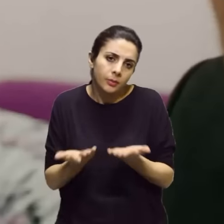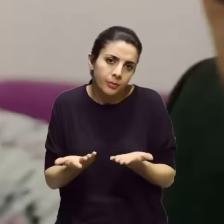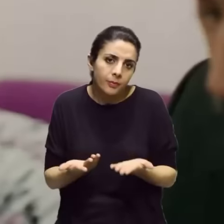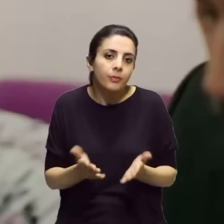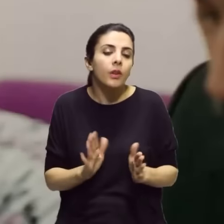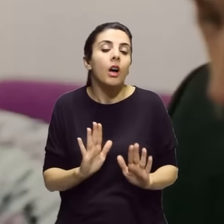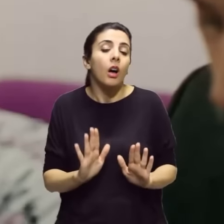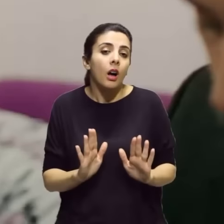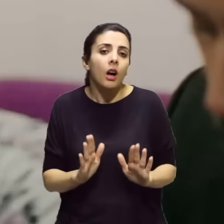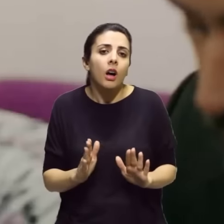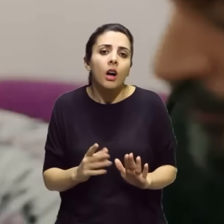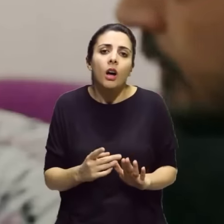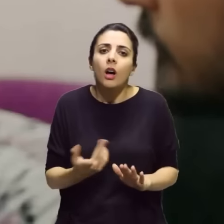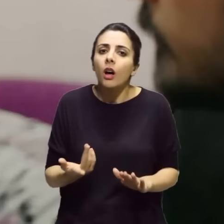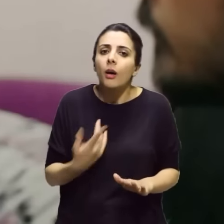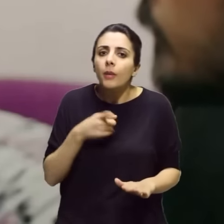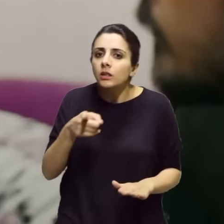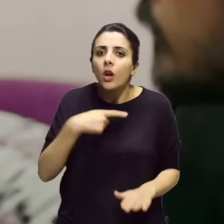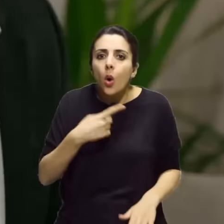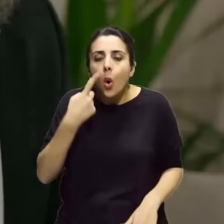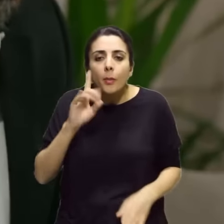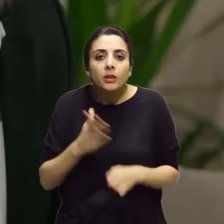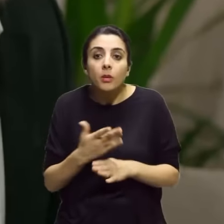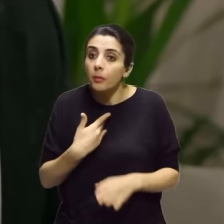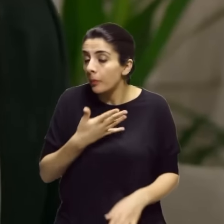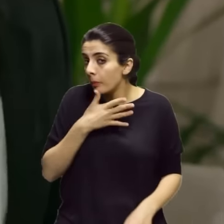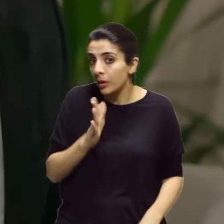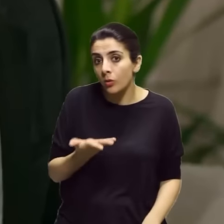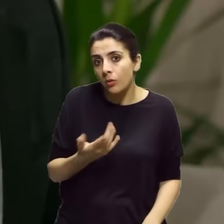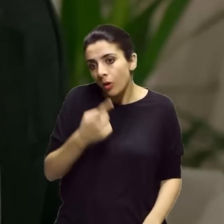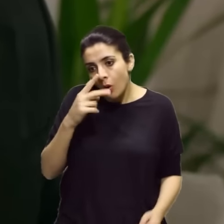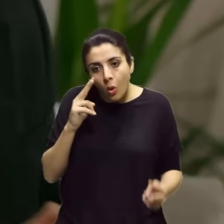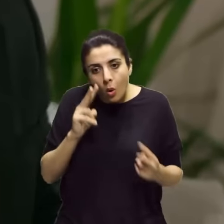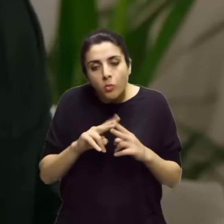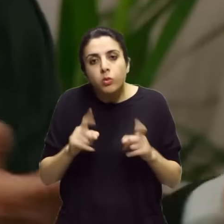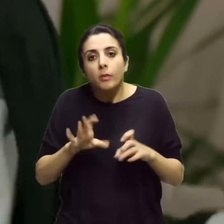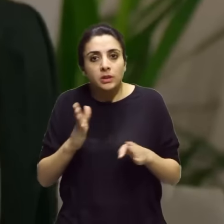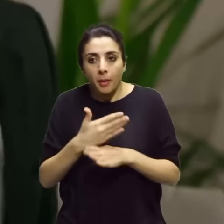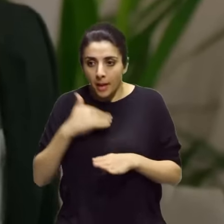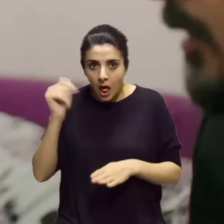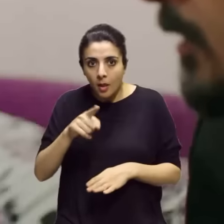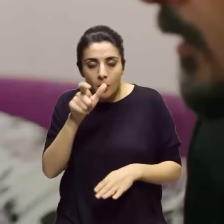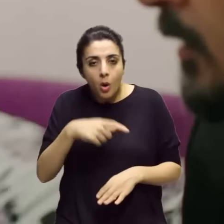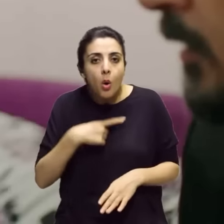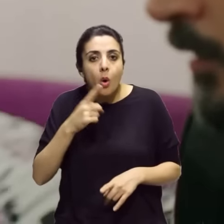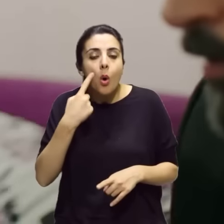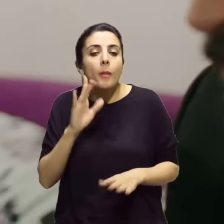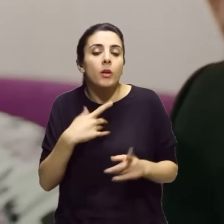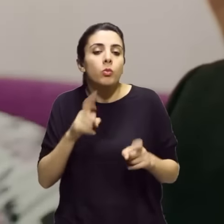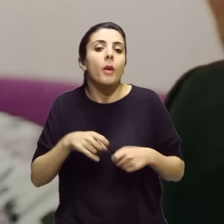Ha, biz niye görmedik o zaman seni? Bilmiyorum. Denk gelmedik herhalde. Çünkü geldiğinde ben de sizi görmedim.